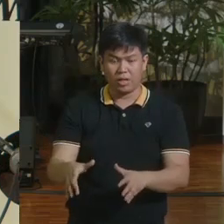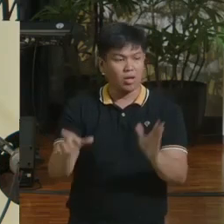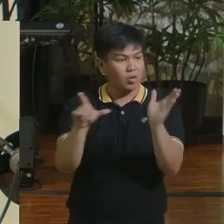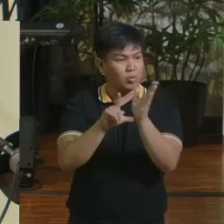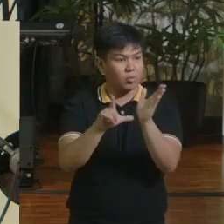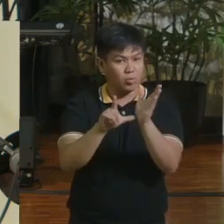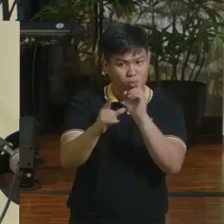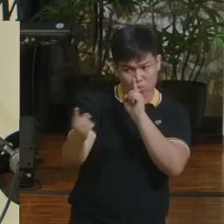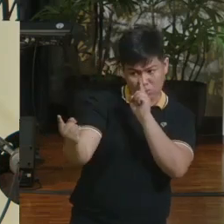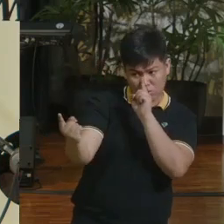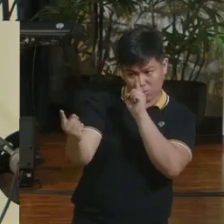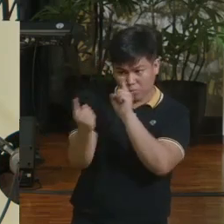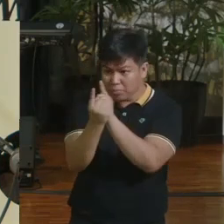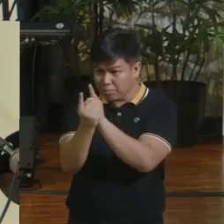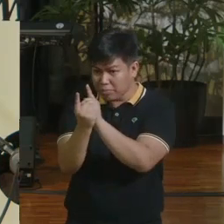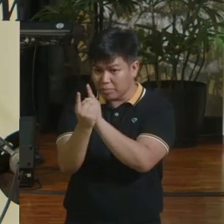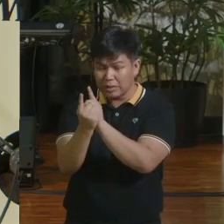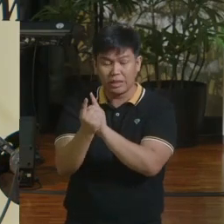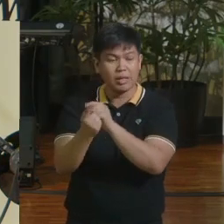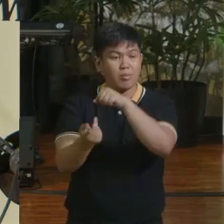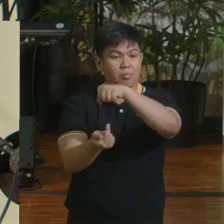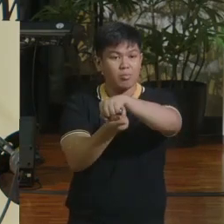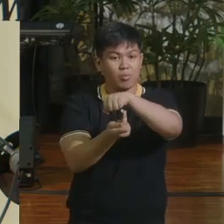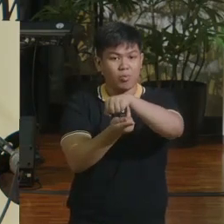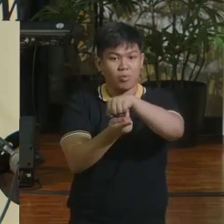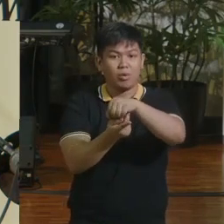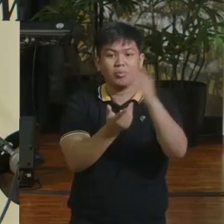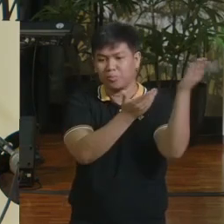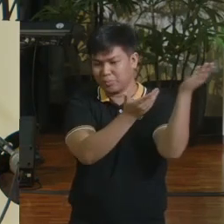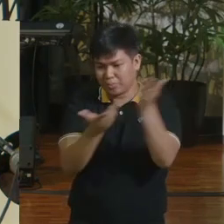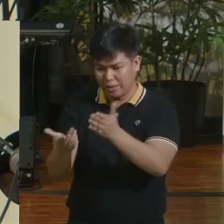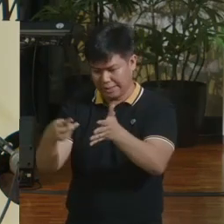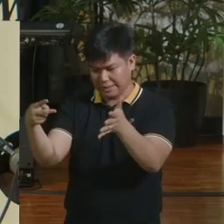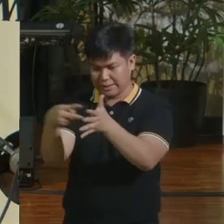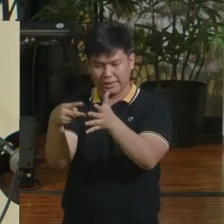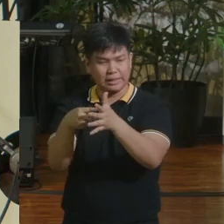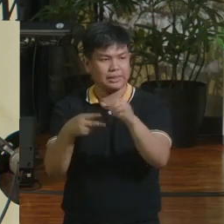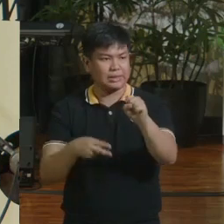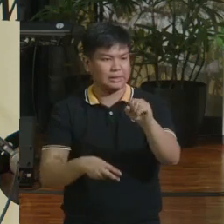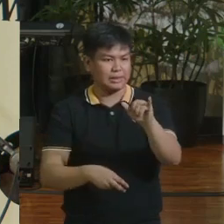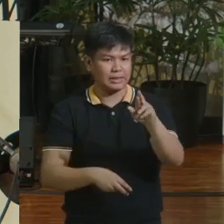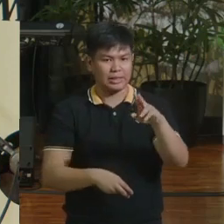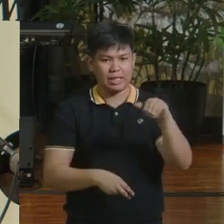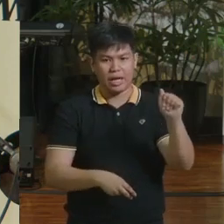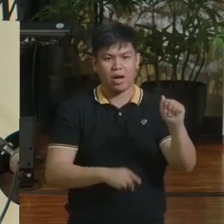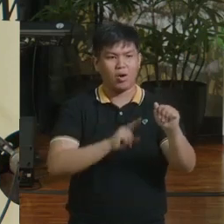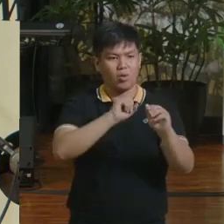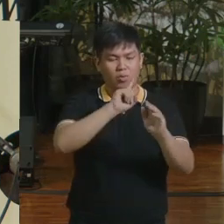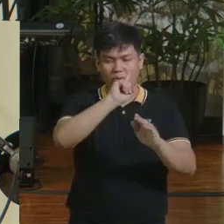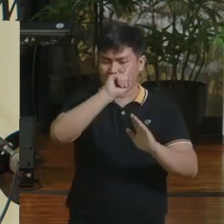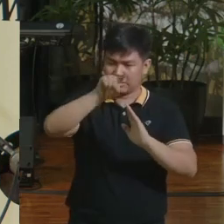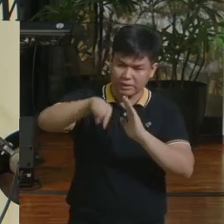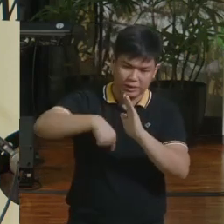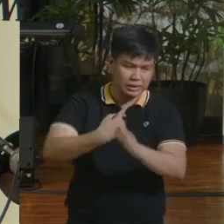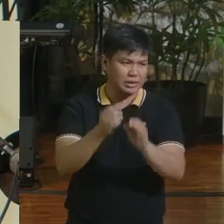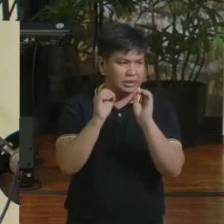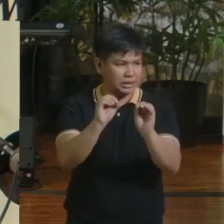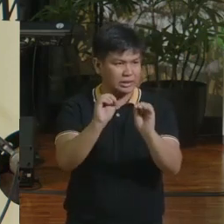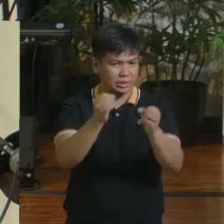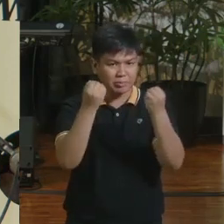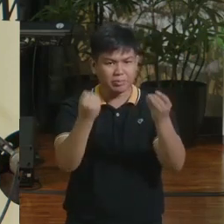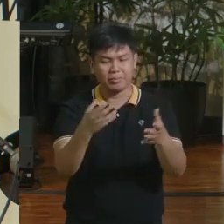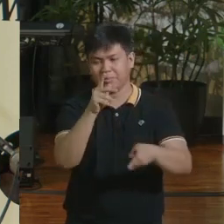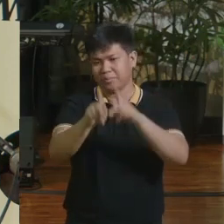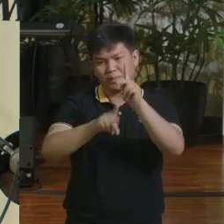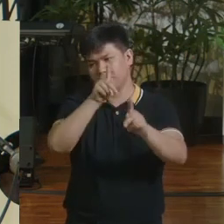sa Acts 11, he brought him to Antioch. Sa Syria po yun, Syrian Antioch. For a whole year, they met with the church and taught a great many